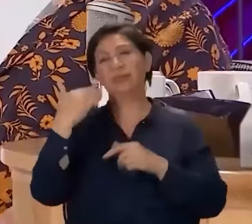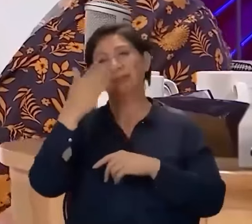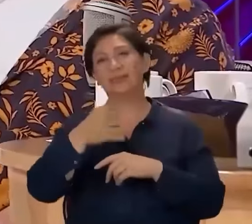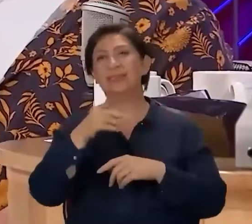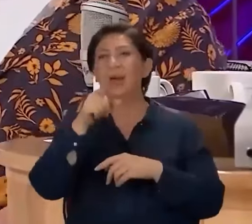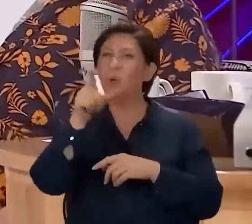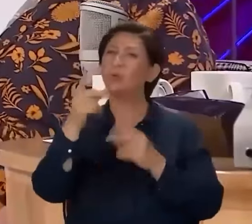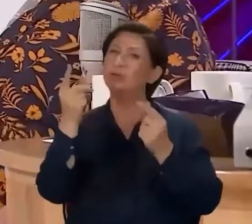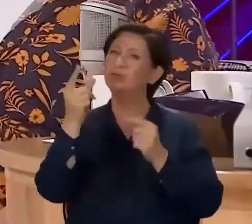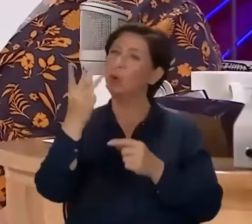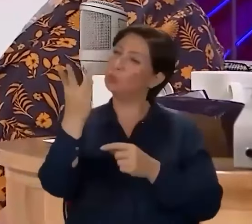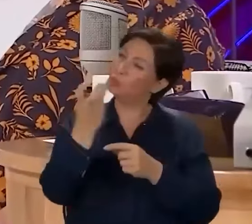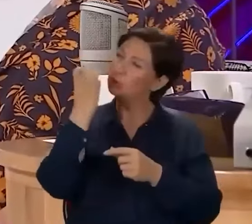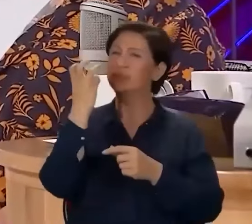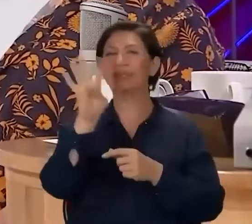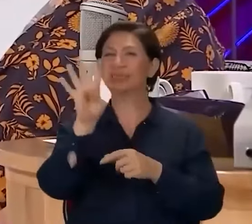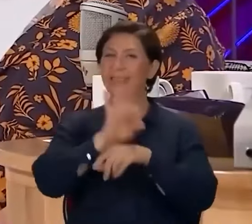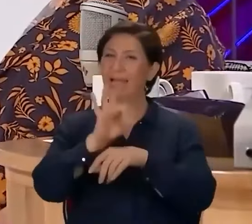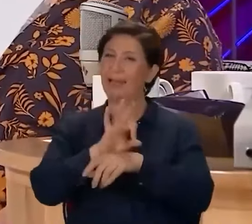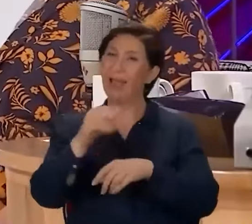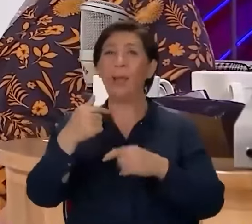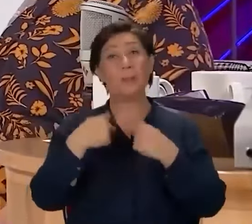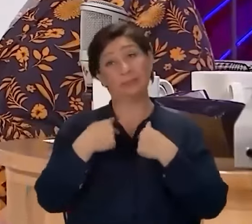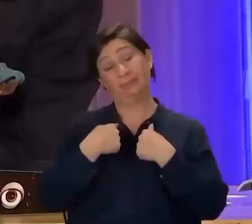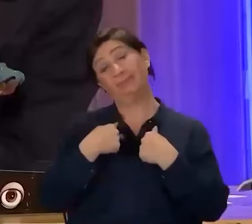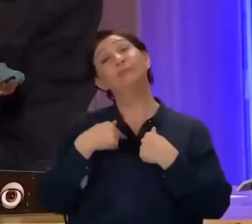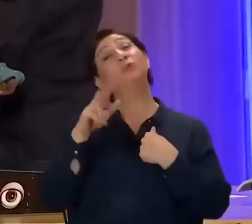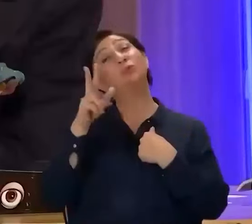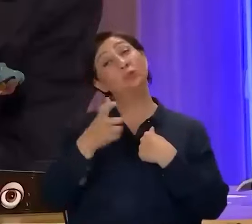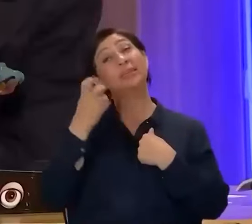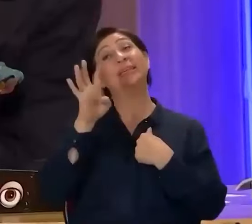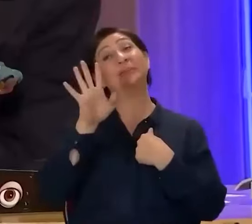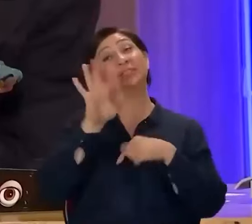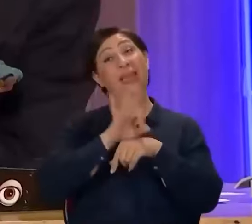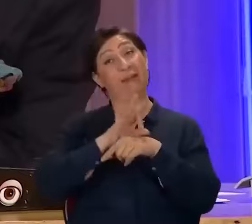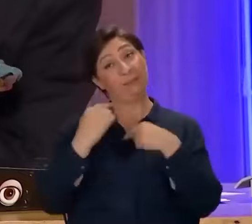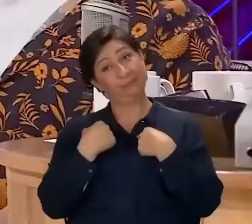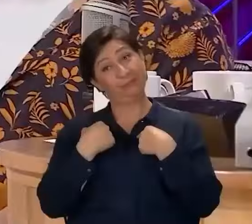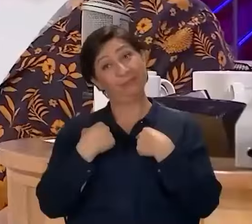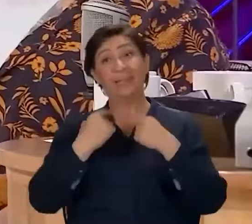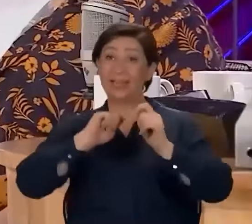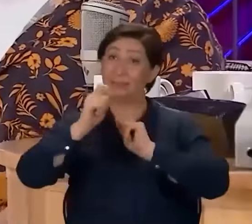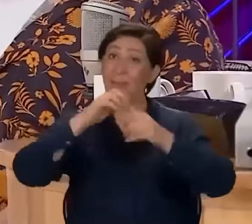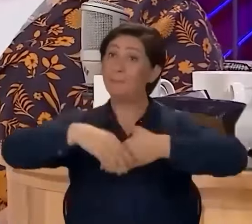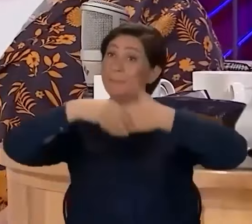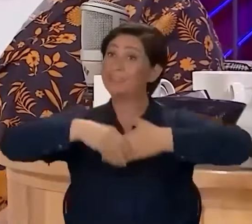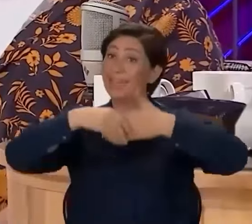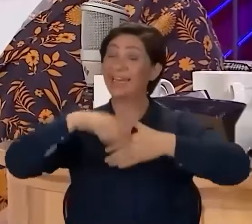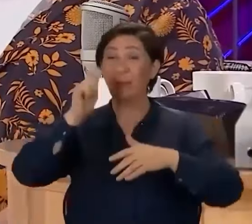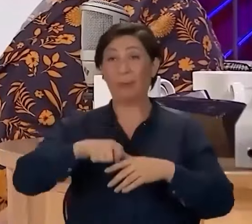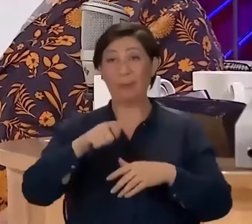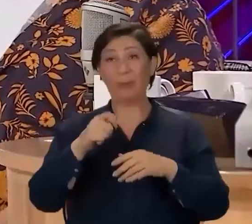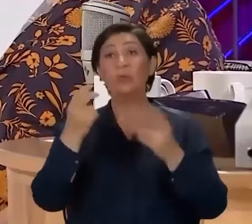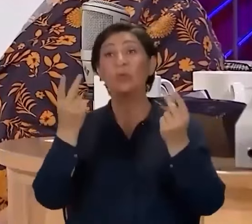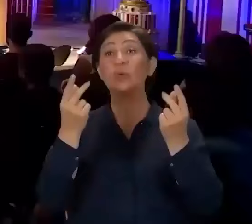Ya diyor onun düğününde sen diyor 3 saat 40 dakika kaldın diyor. Aa. Biz de evet 3 saat 45 dakika kalacaksın. 5 dakika fazla tabii. Öyle